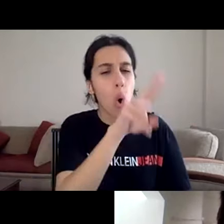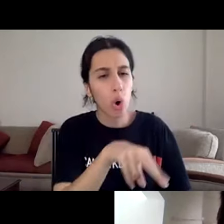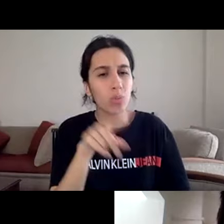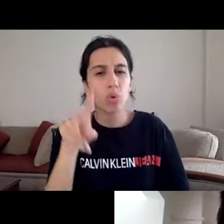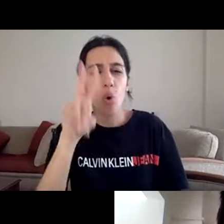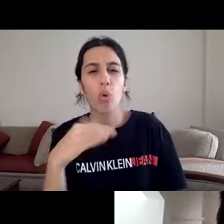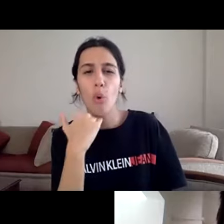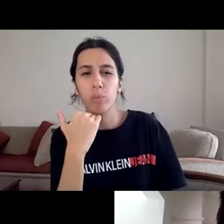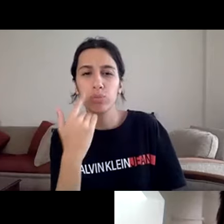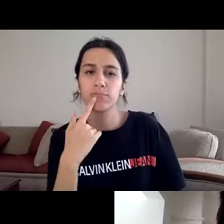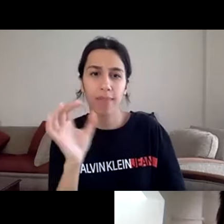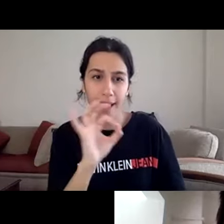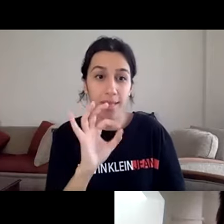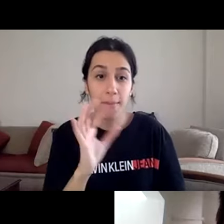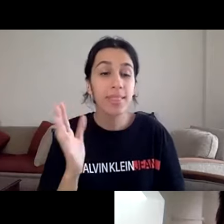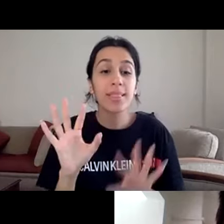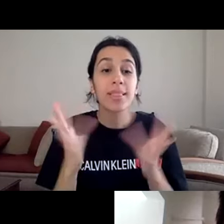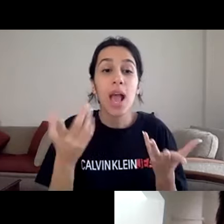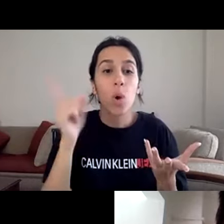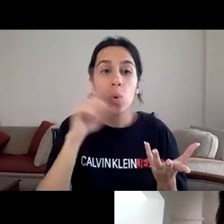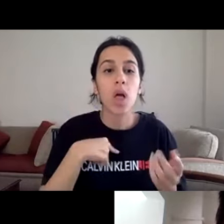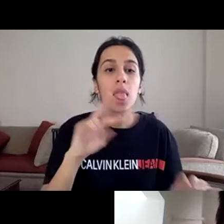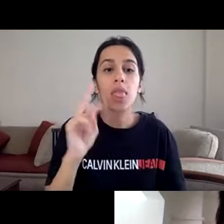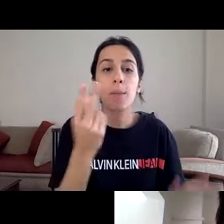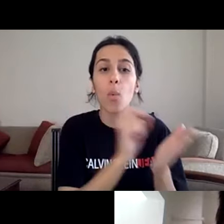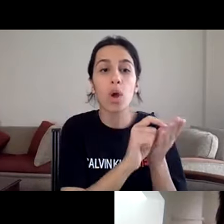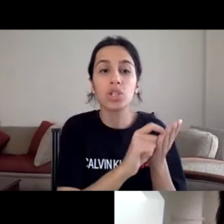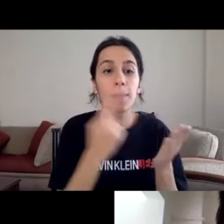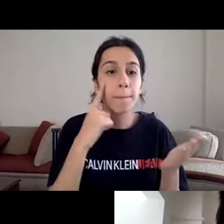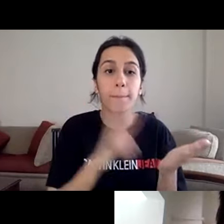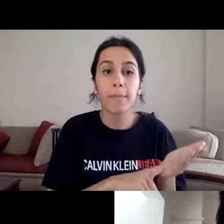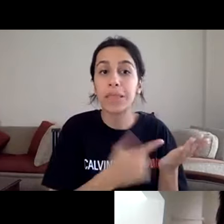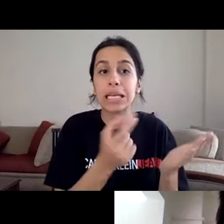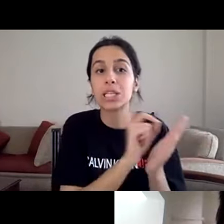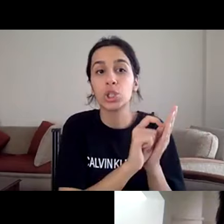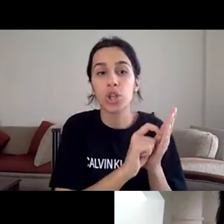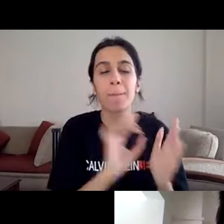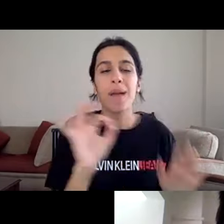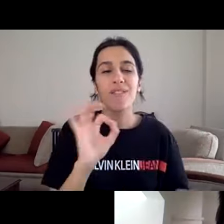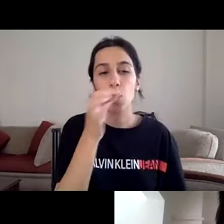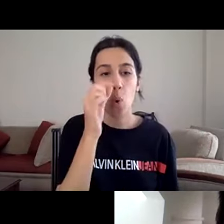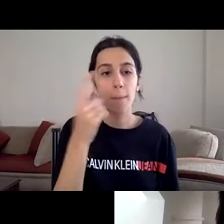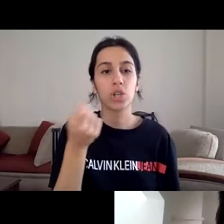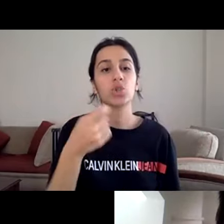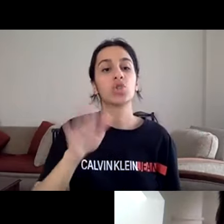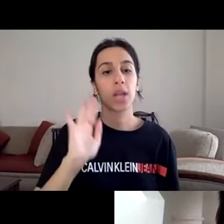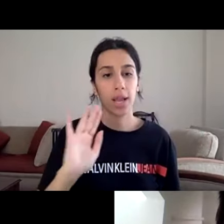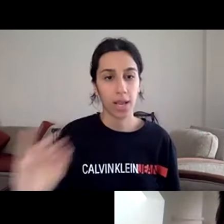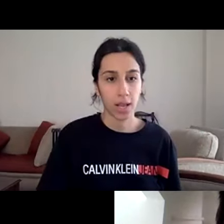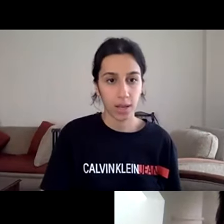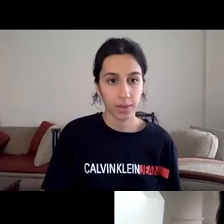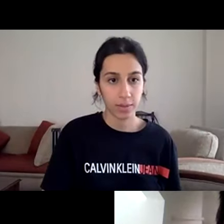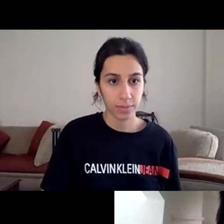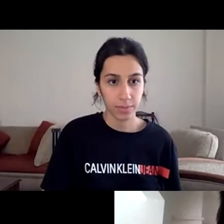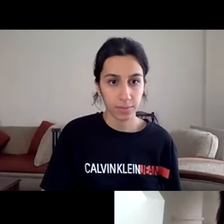okuyamıyorum diyor ama bunu neye dayandırarak biz raporlayacağız o internet sitesinin Evet. sahibine? O da çok kolay bir iş değil. Yani Yani raporlamak.